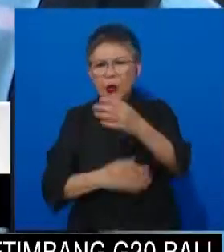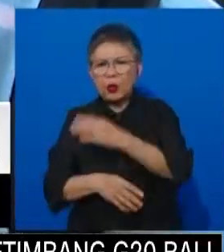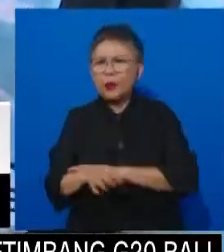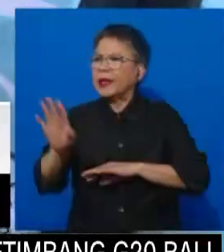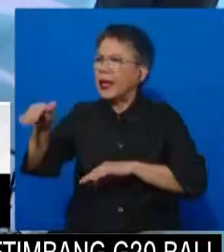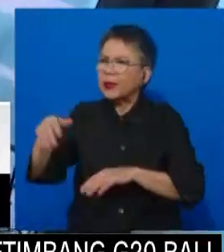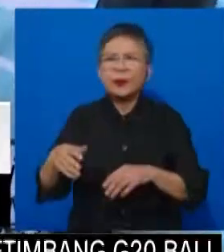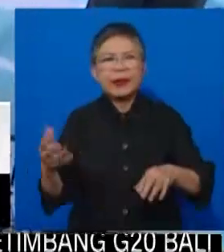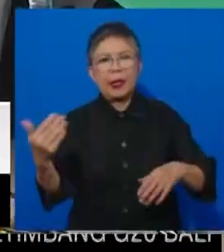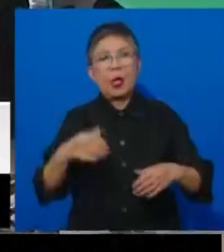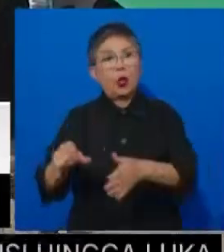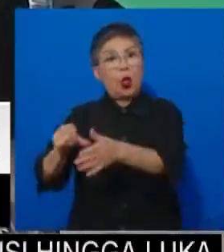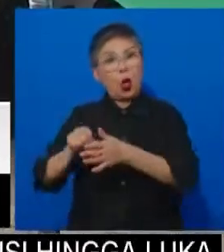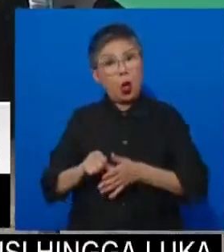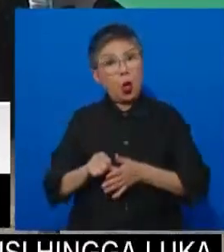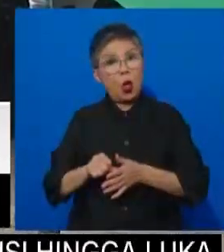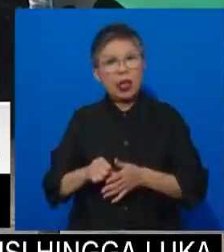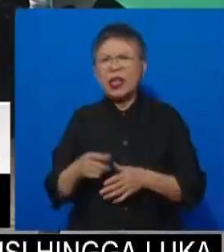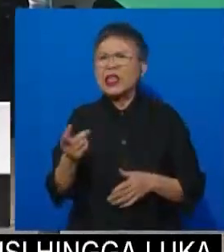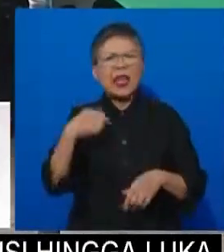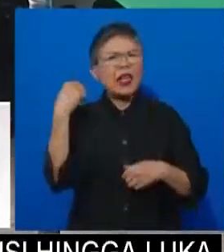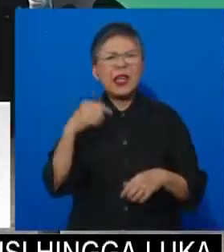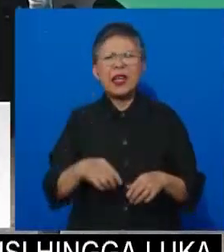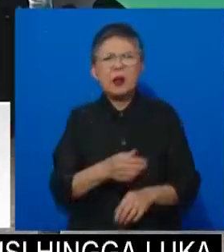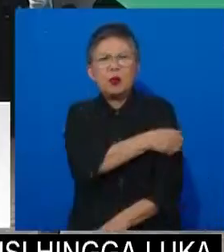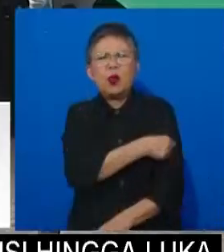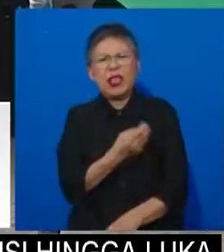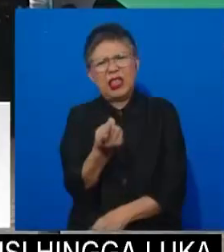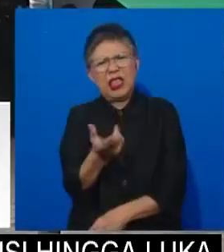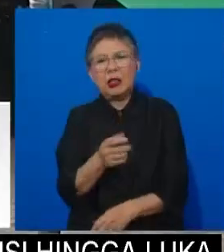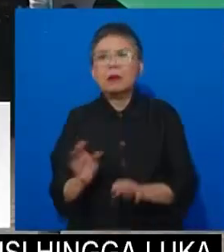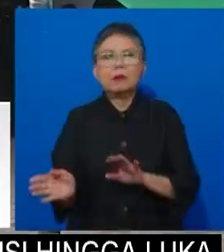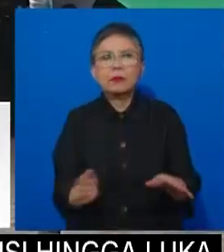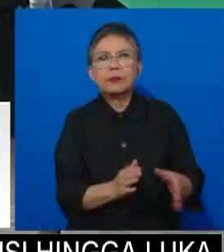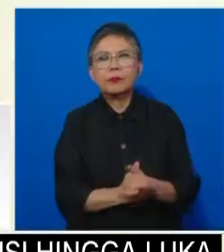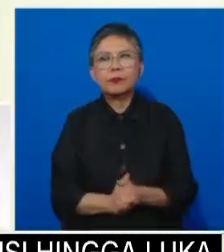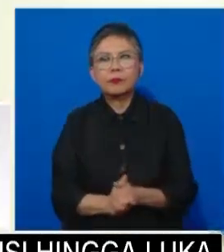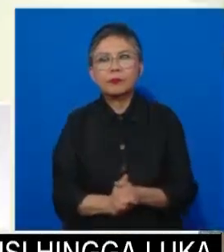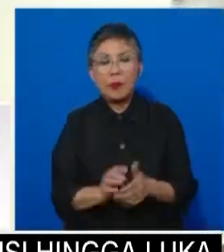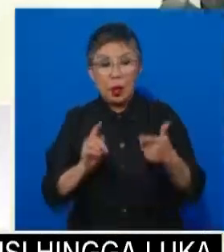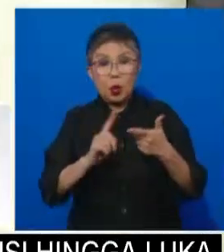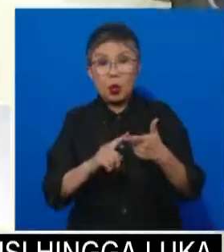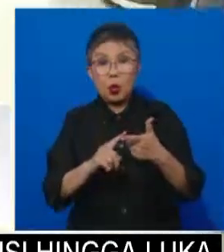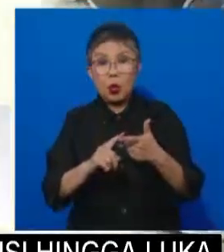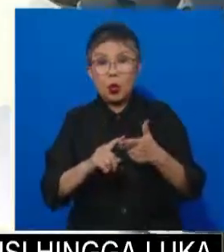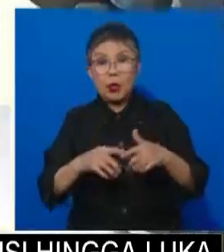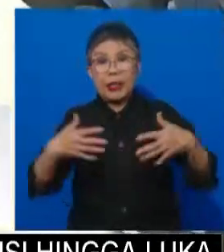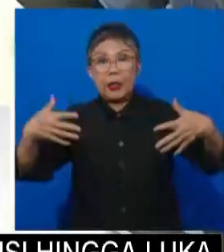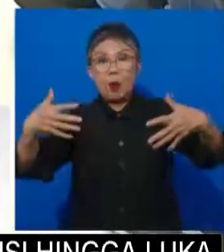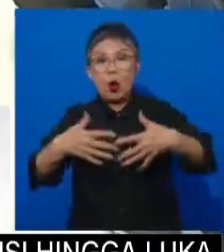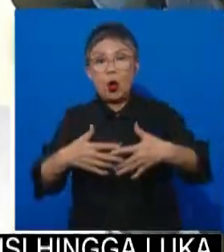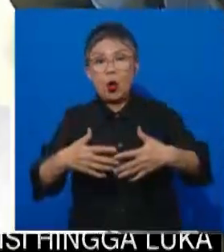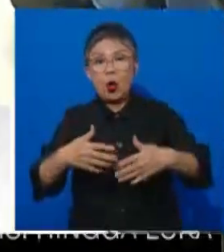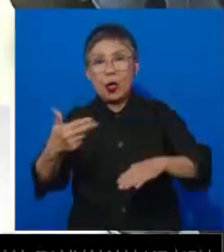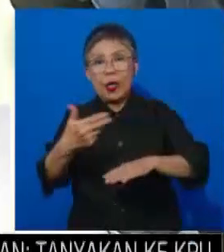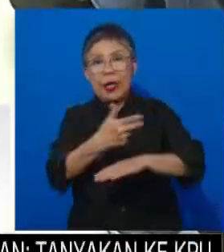langsung disamperin apakah butuh bantuan apa tidak. Kemudian di gerbongnya, di gerbong